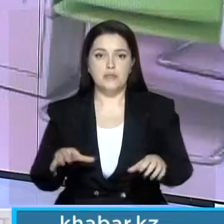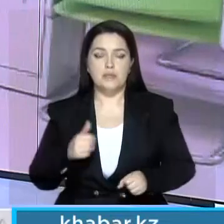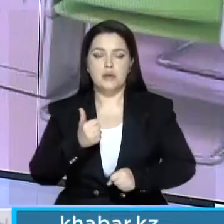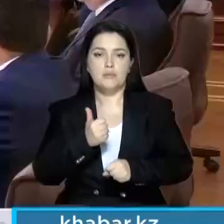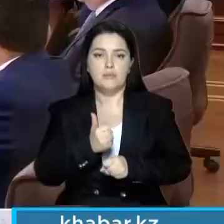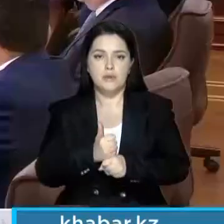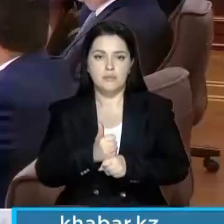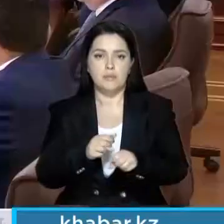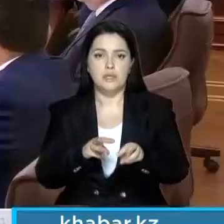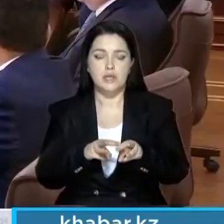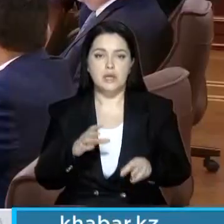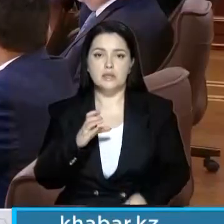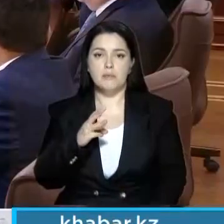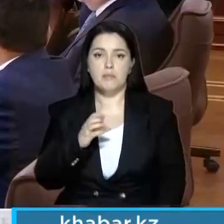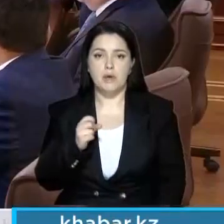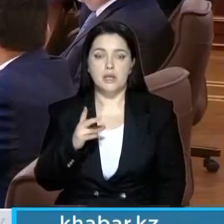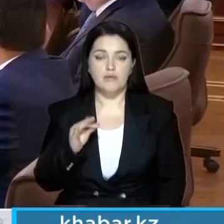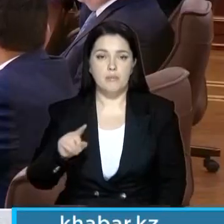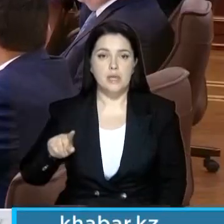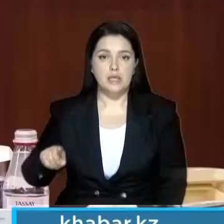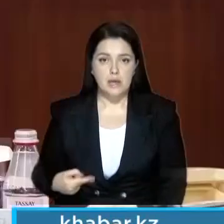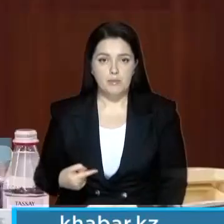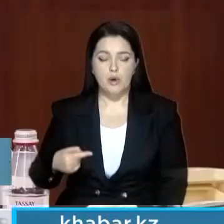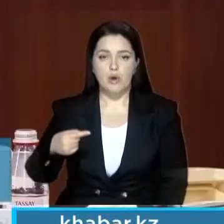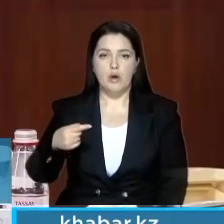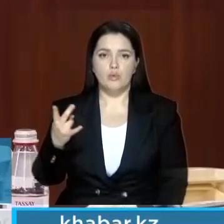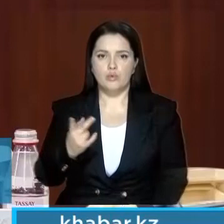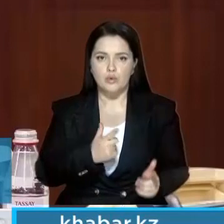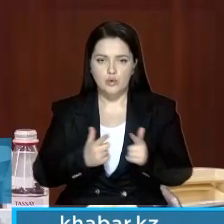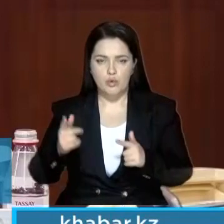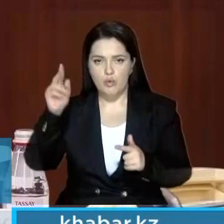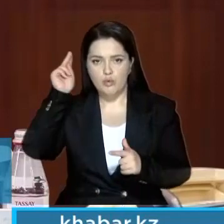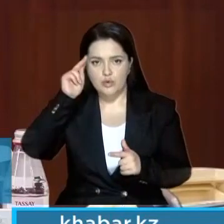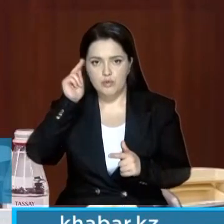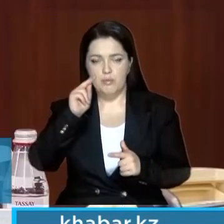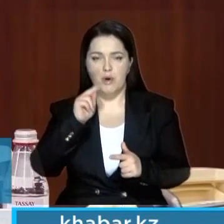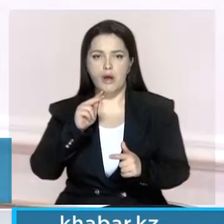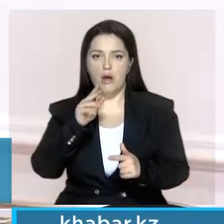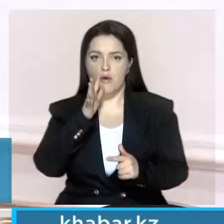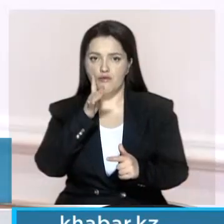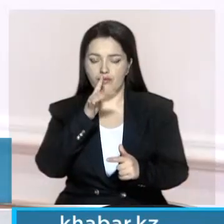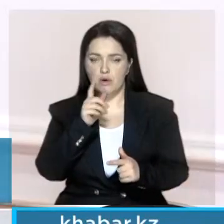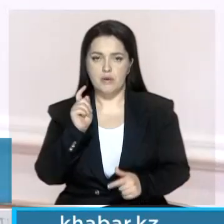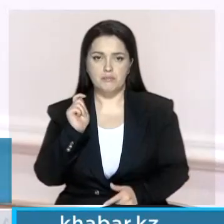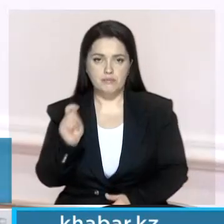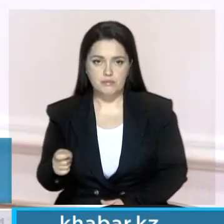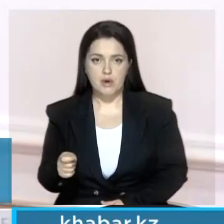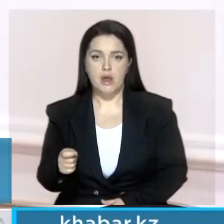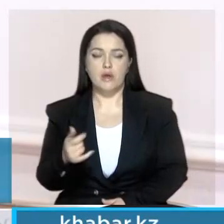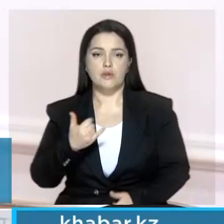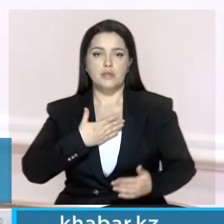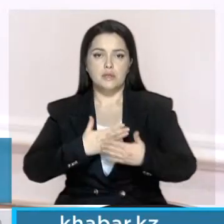под председательством премьер-министра. Также Смаилов потребовал сдать учебные заведения в полной готовности в установленные